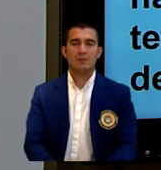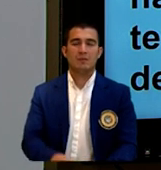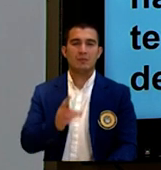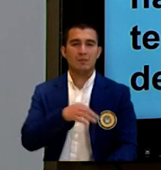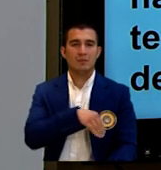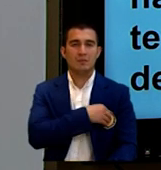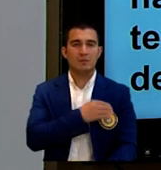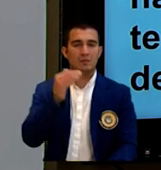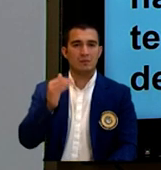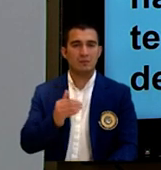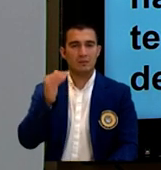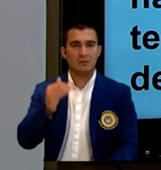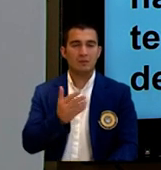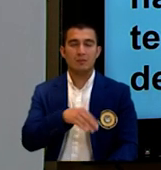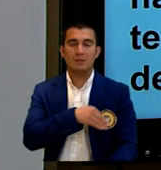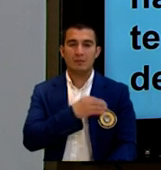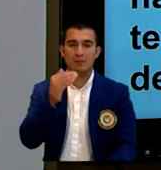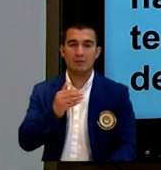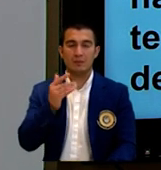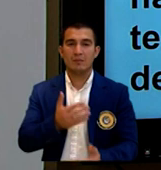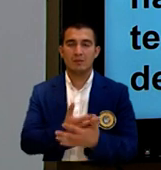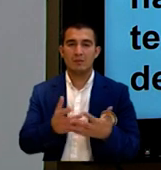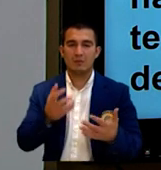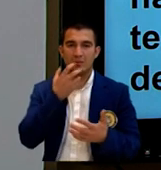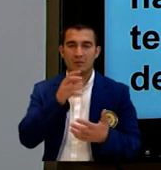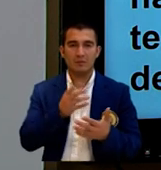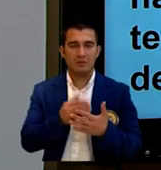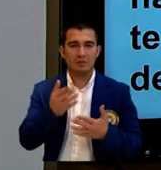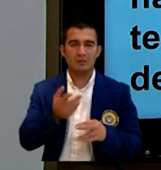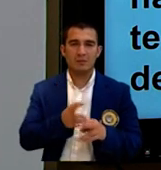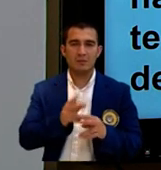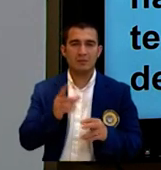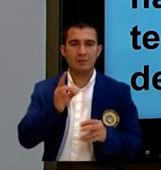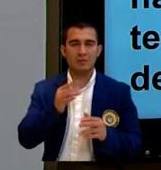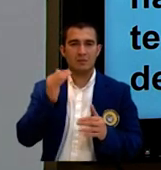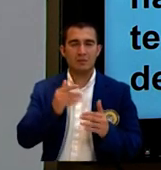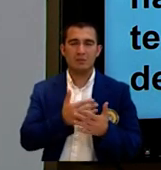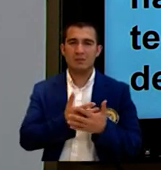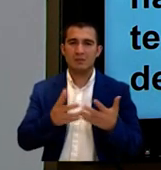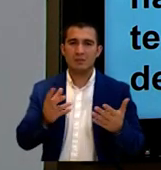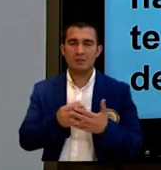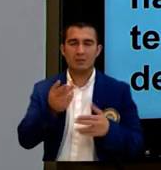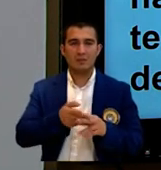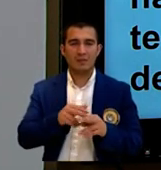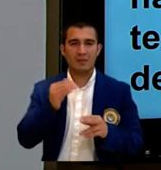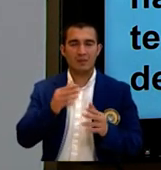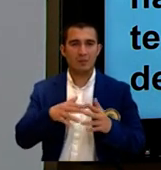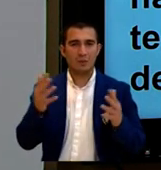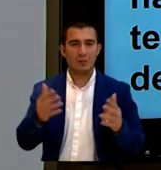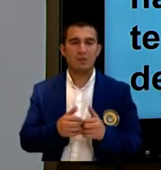Temperatura. Temperatura moddaning issiqlik holatini, ya'ni miqdor jihatdan aniqlaydigan fizik kattalik